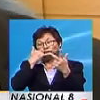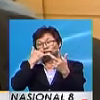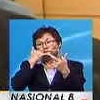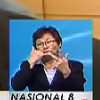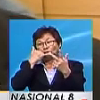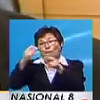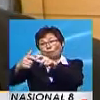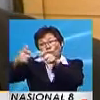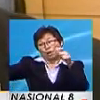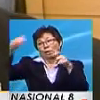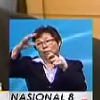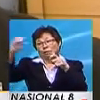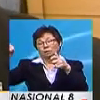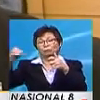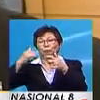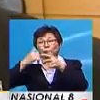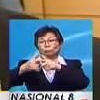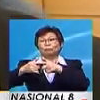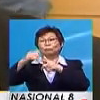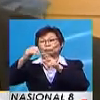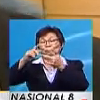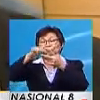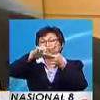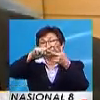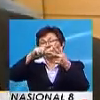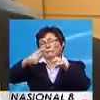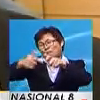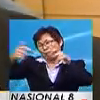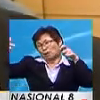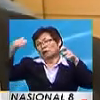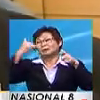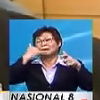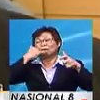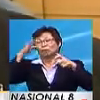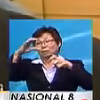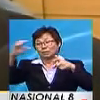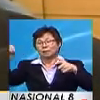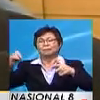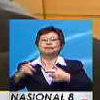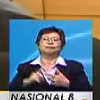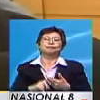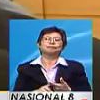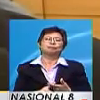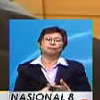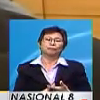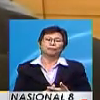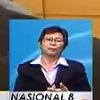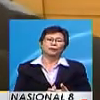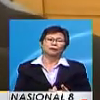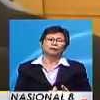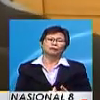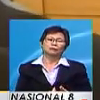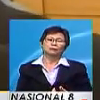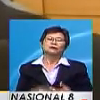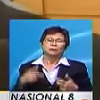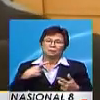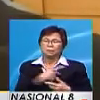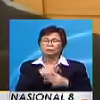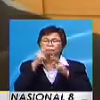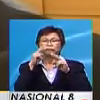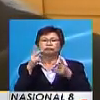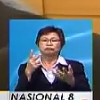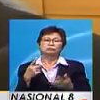iaitu pihak-pihak selkos meja telkos dalam industri jalur lebar dan juga telekomunikasi jadi di sini kita lihat